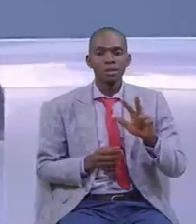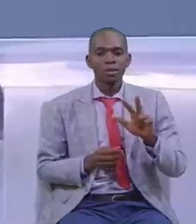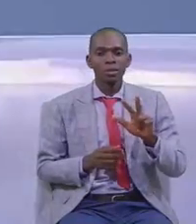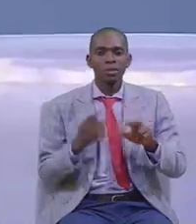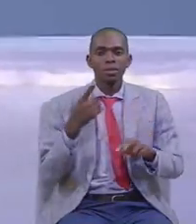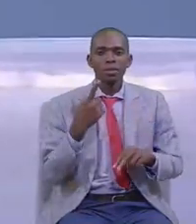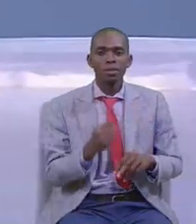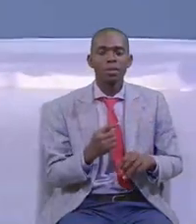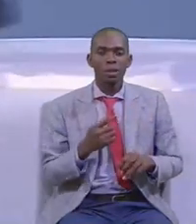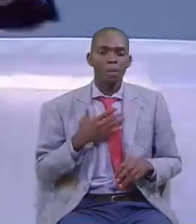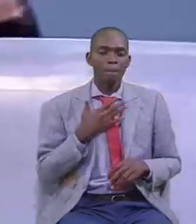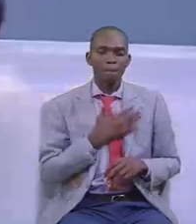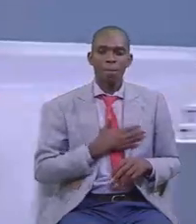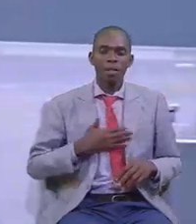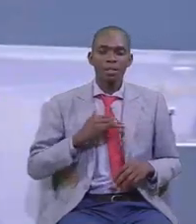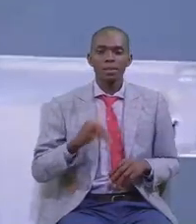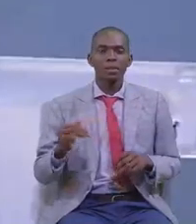sacrifice agréable.